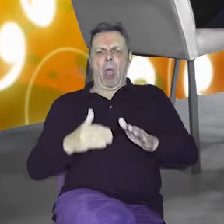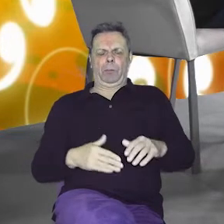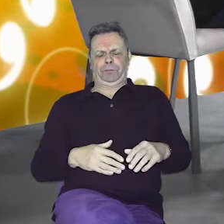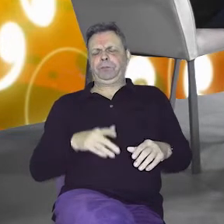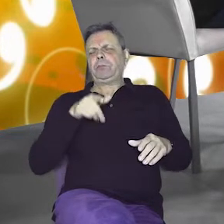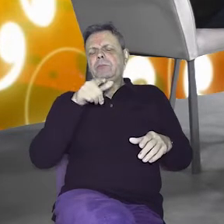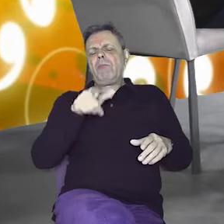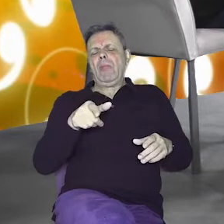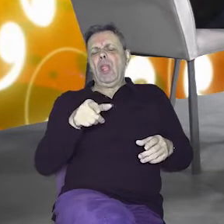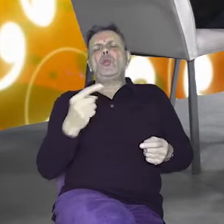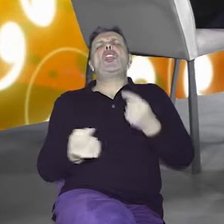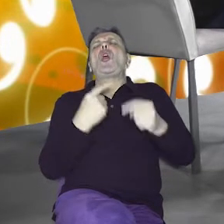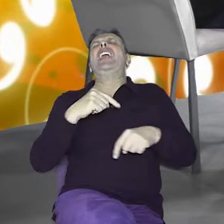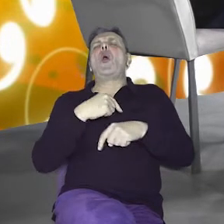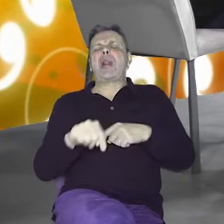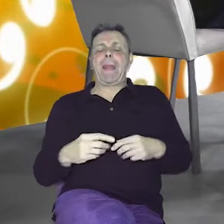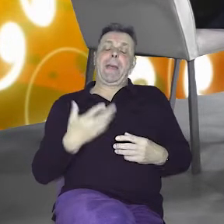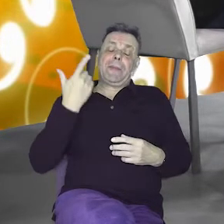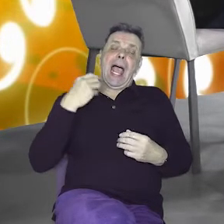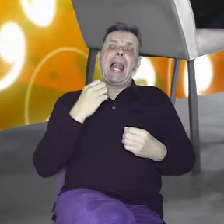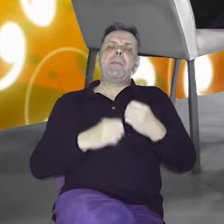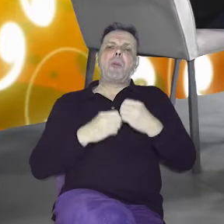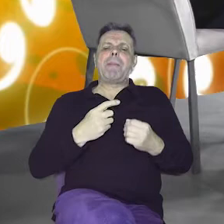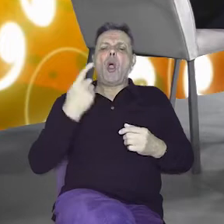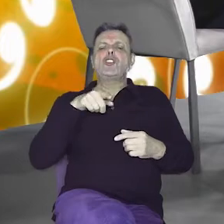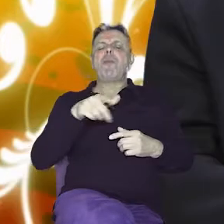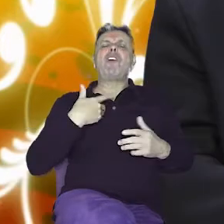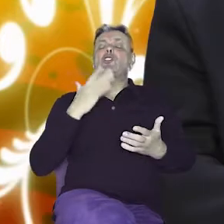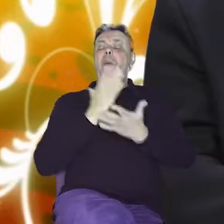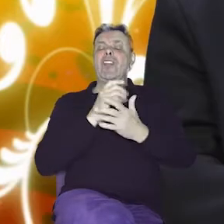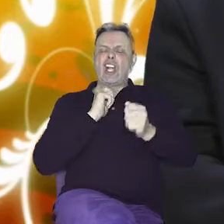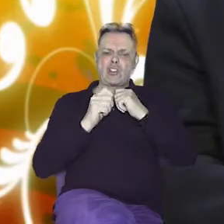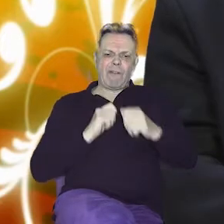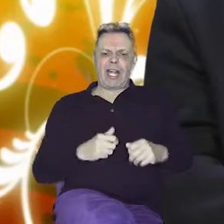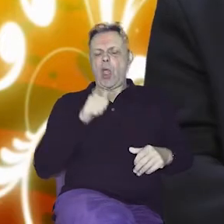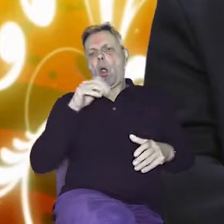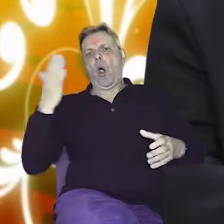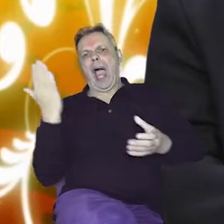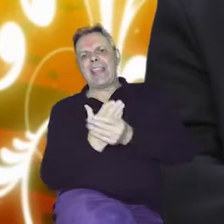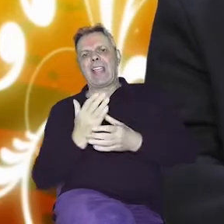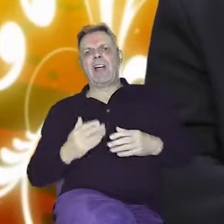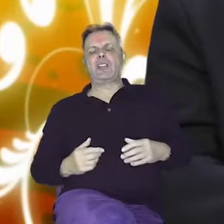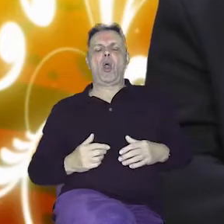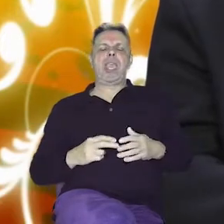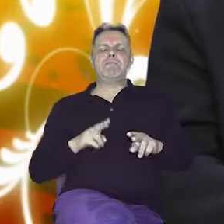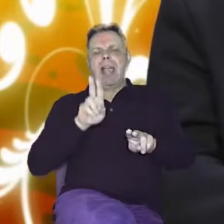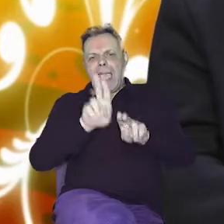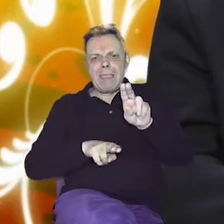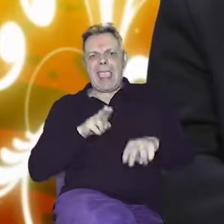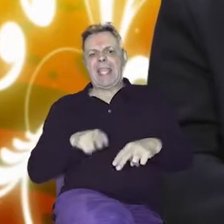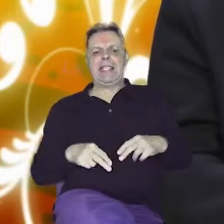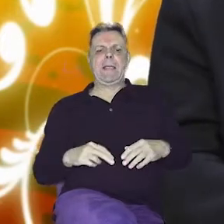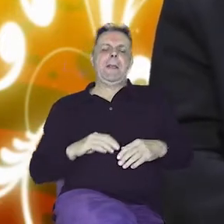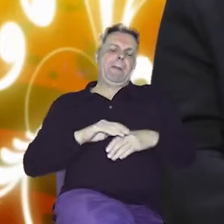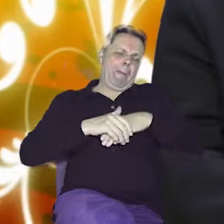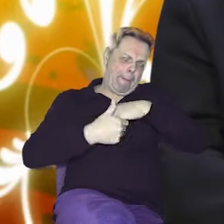Jel? Problem je, osim ovo što smo govorili, dakle o adekvatnoj njezi, pranju